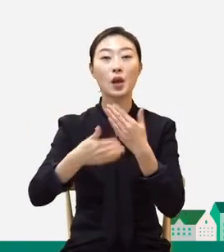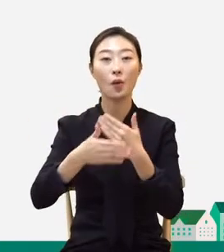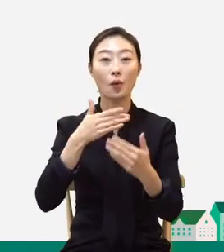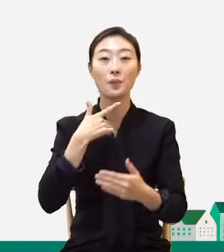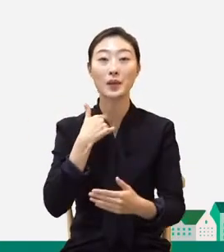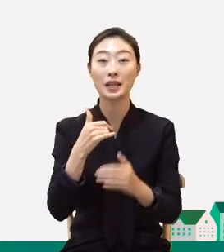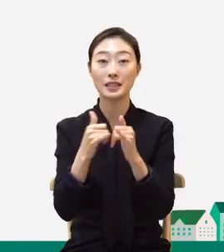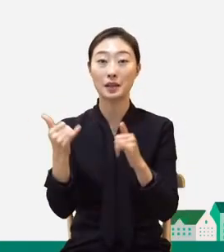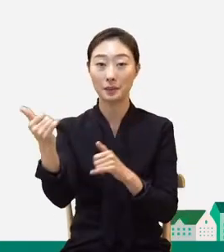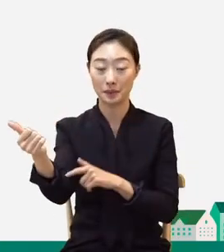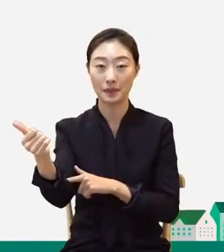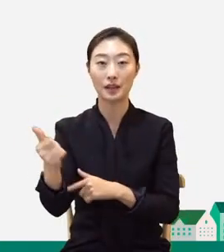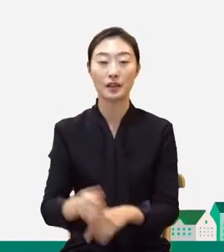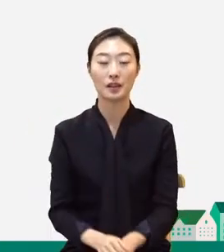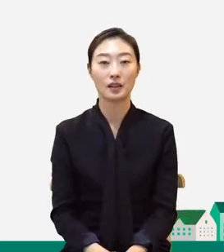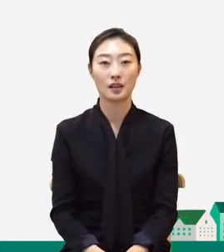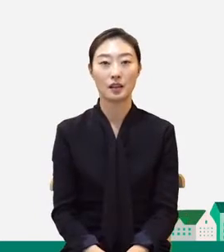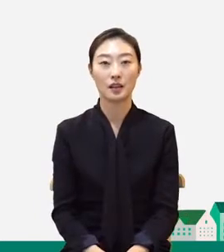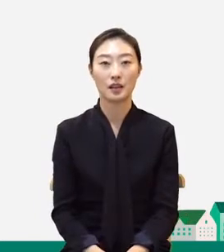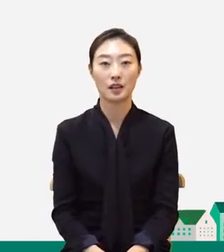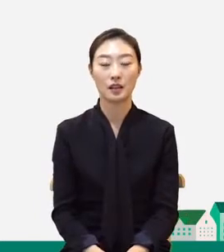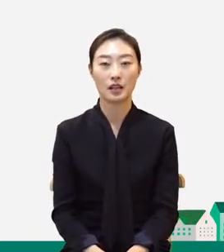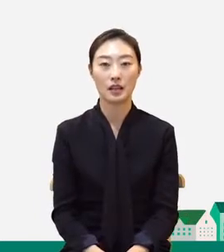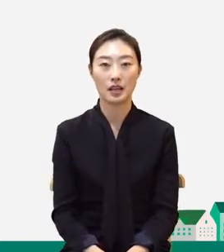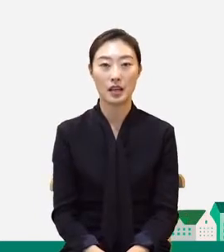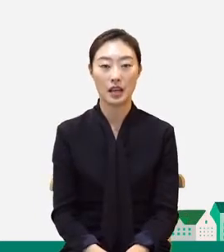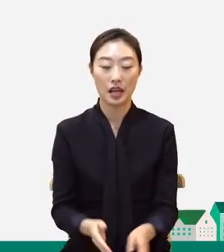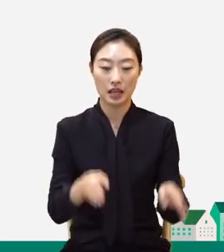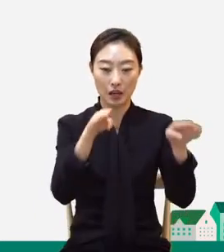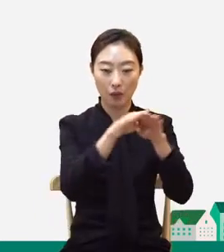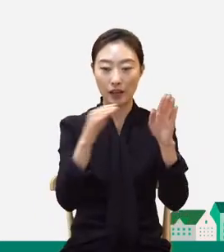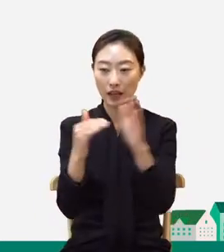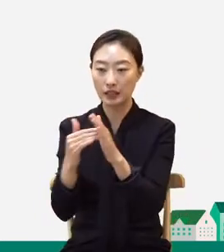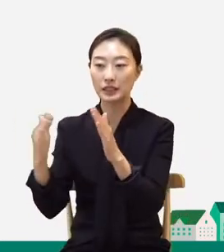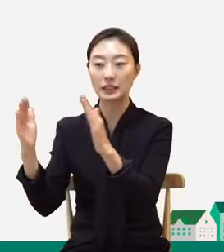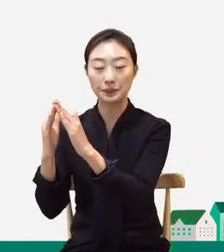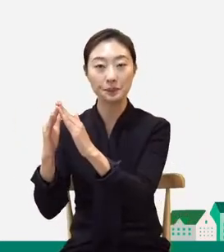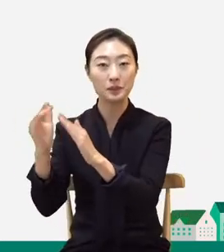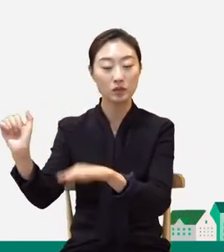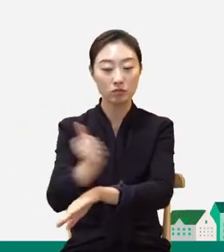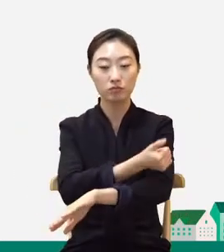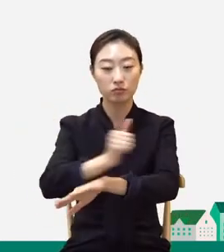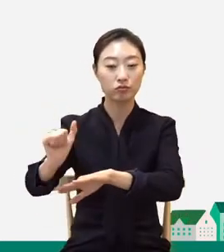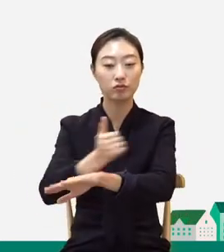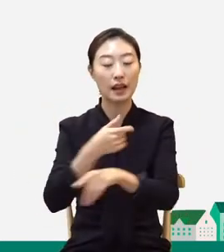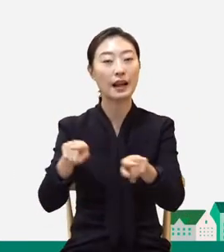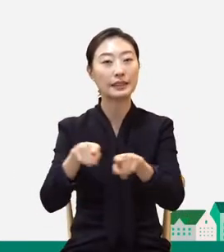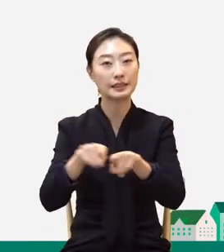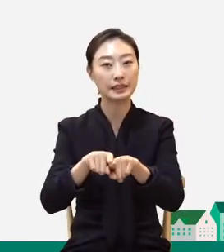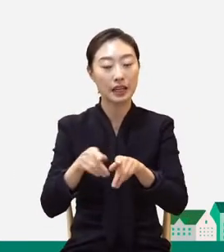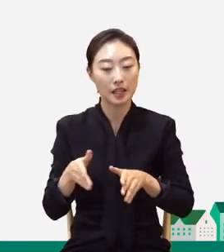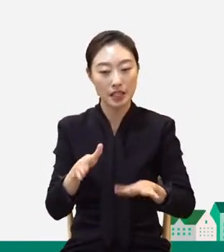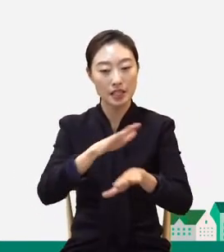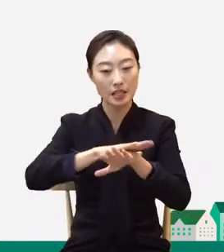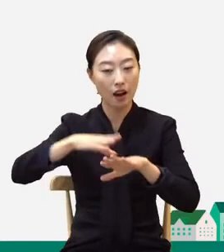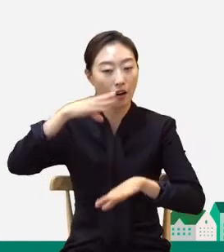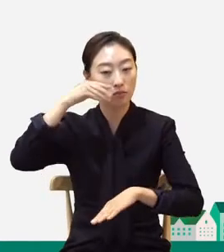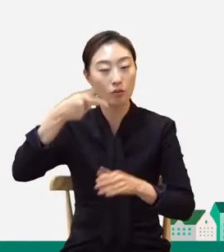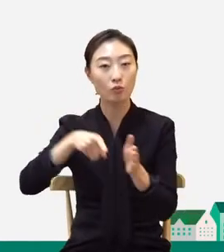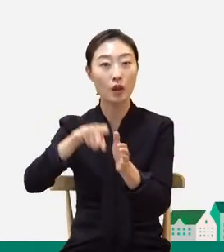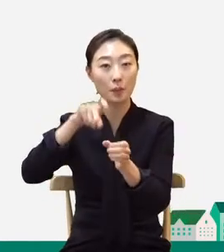경우는 적은 기간 동안 기관에서 주택까지 출퇴근을 계속 같이 하면서 길을 익힐 수 있도록 돕기도